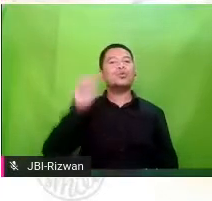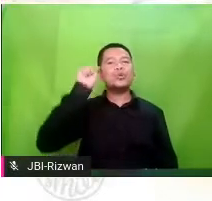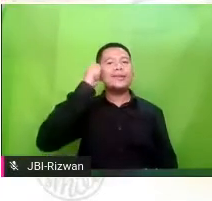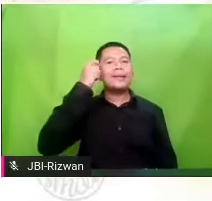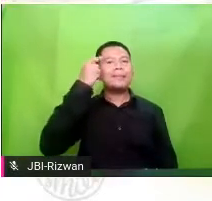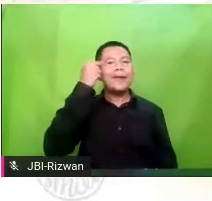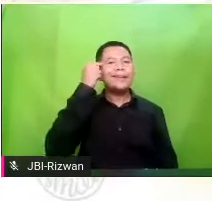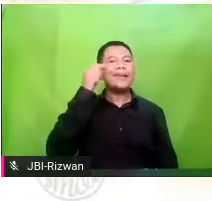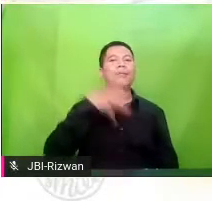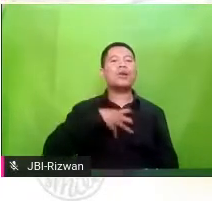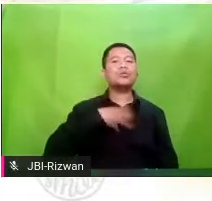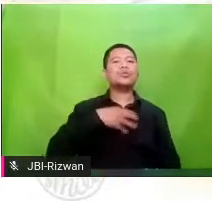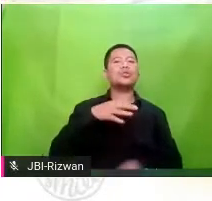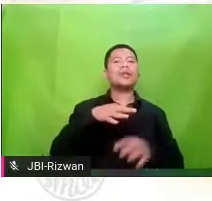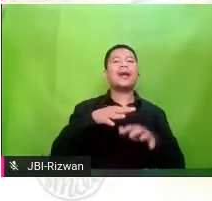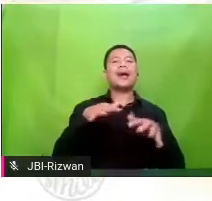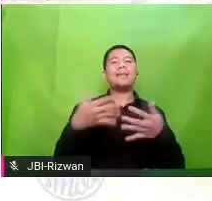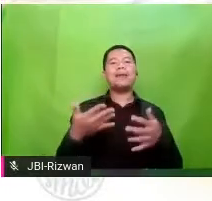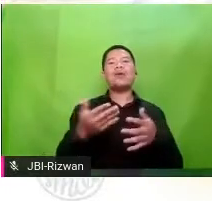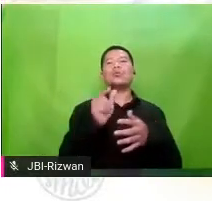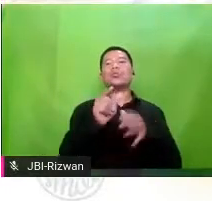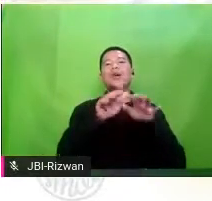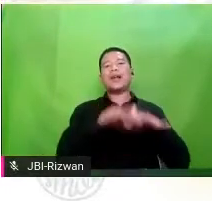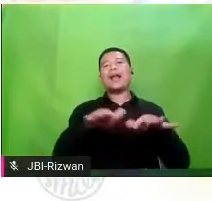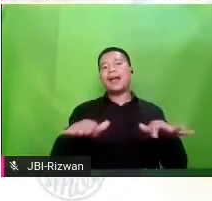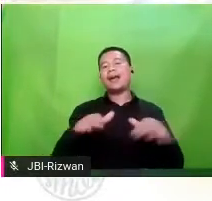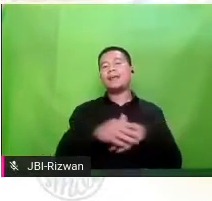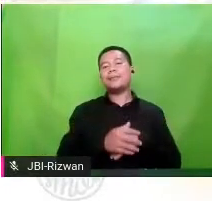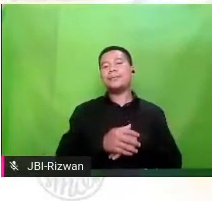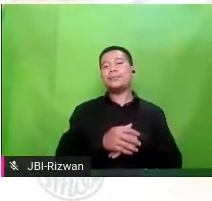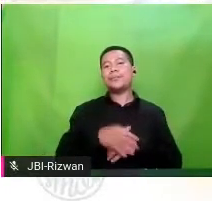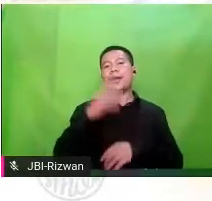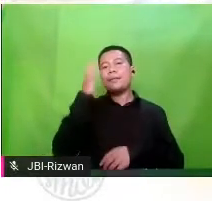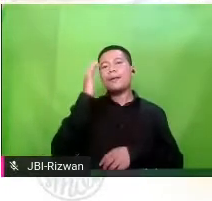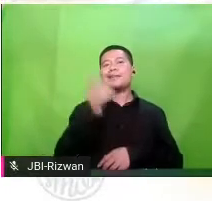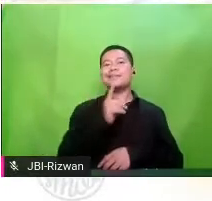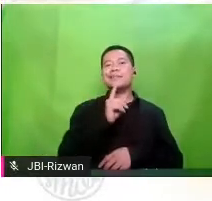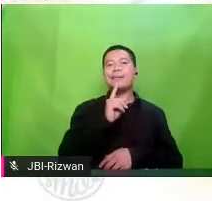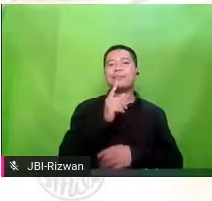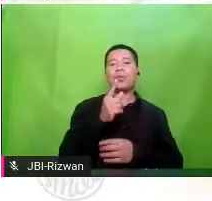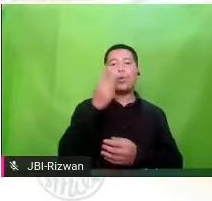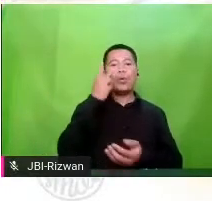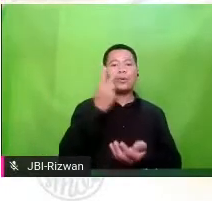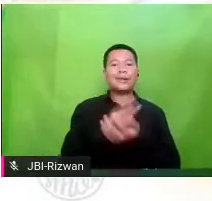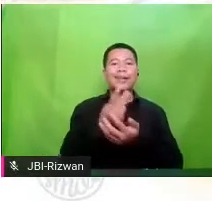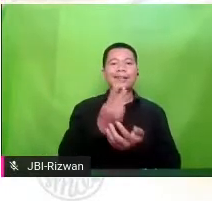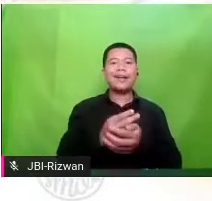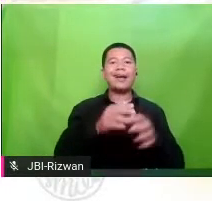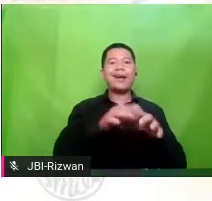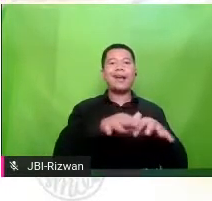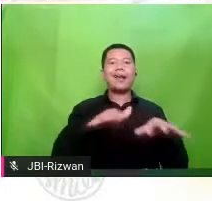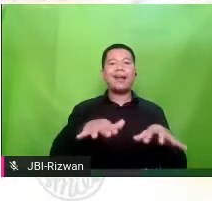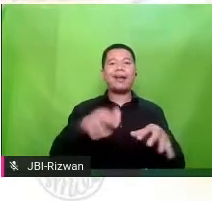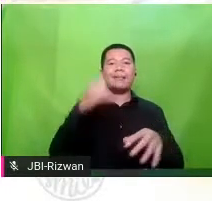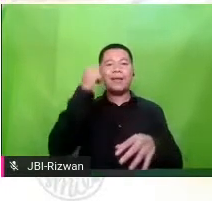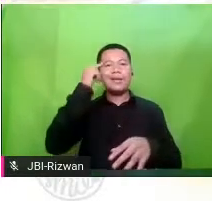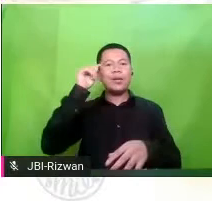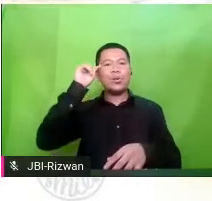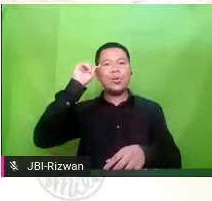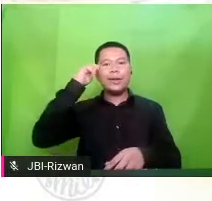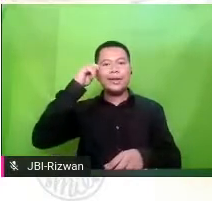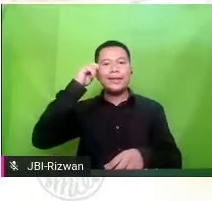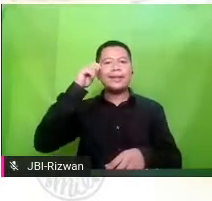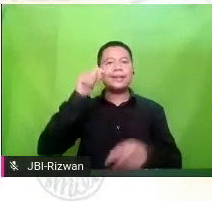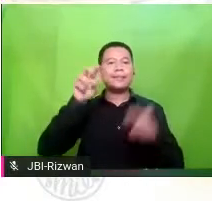anak. Kenapa? Karena ternyata kesulitan belajar pada anak ada tipenya